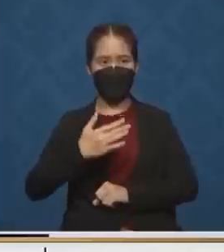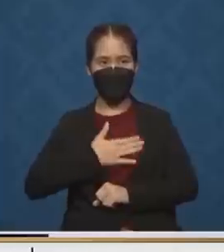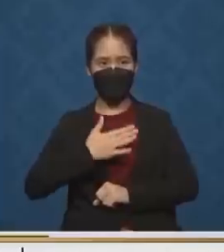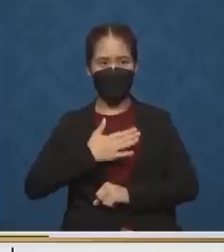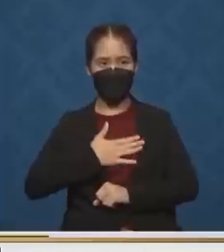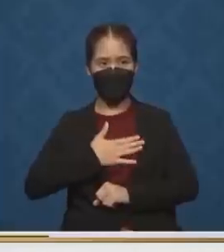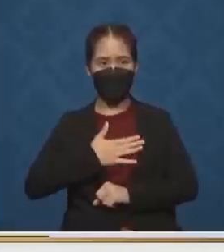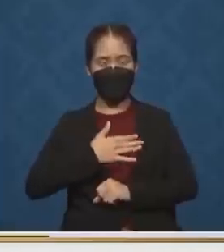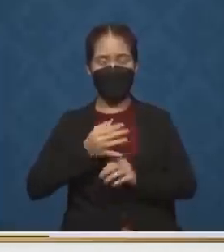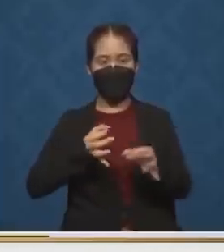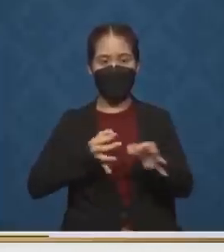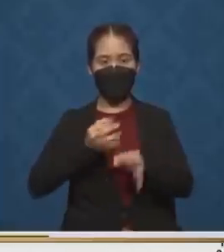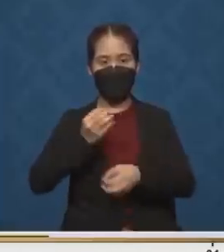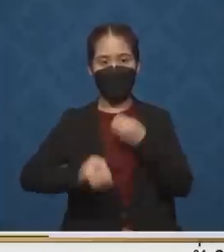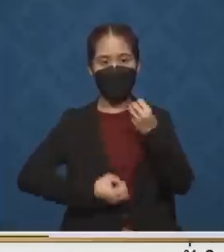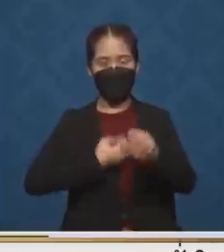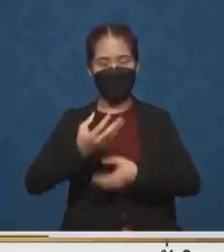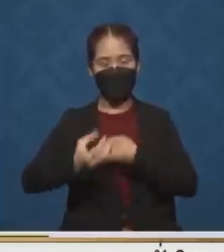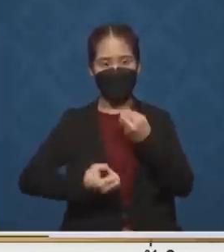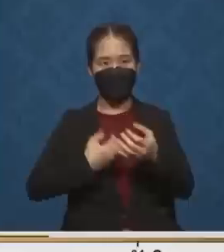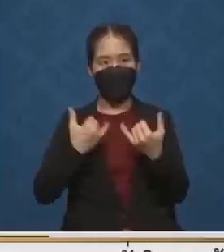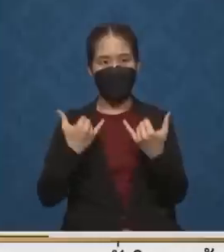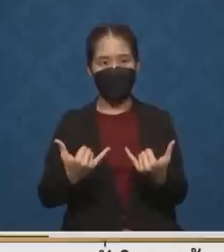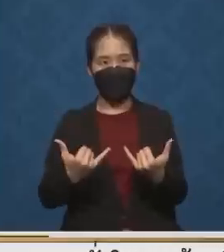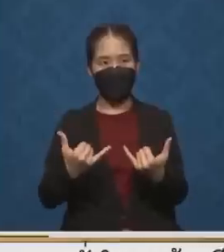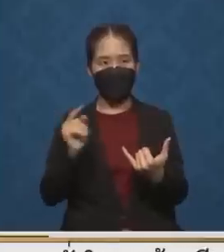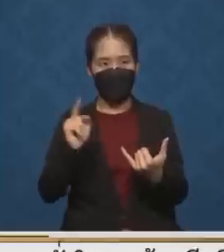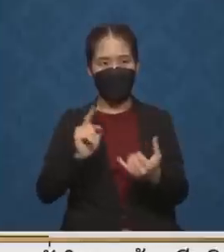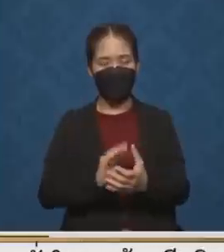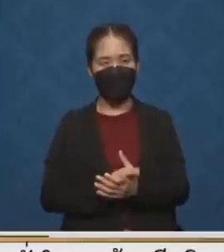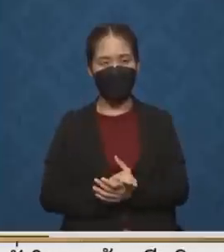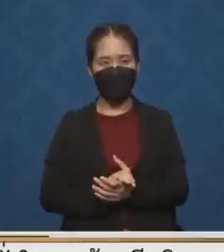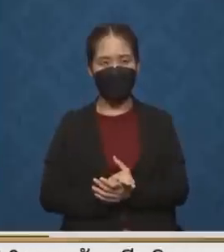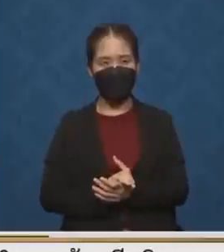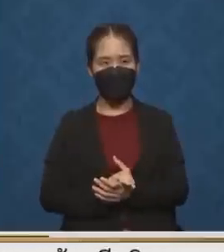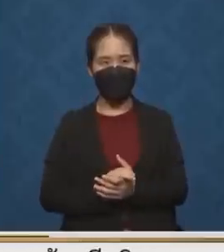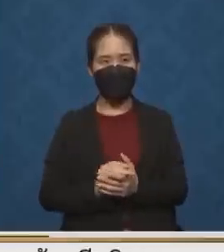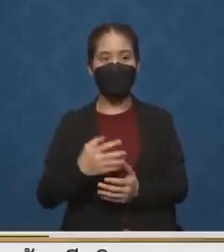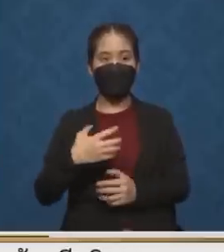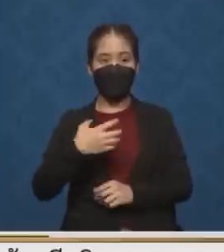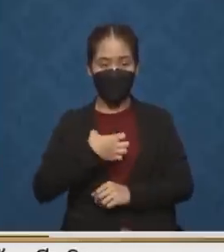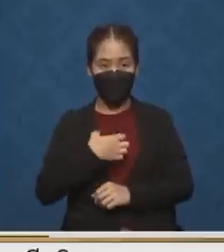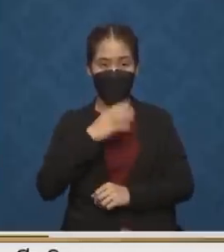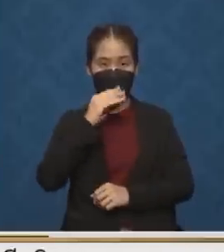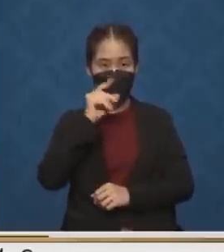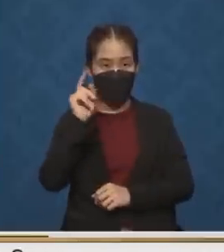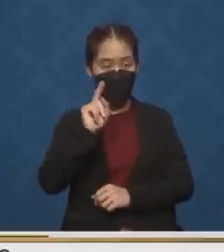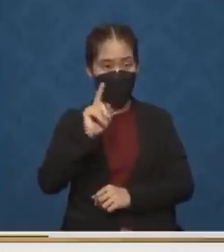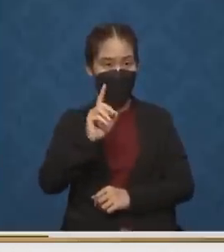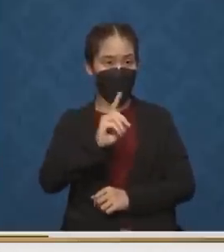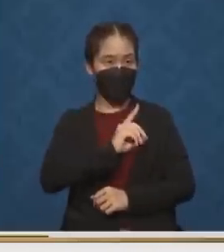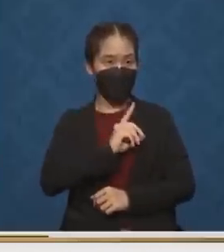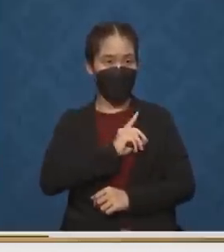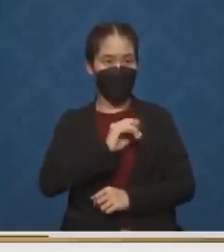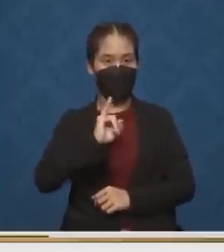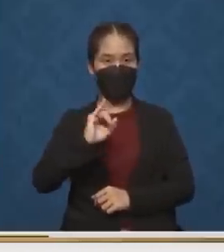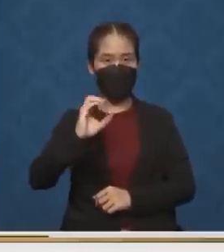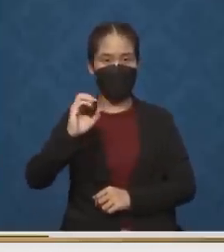การอิปรายไม่ไ้วางใจของผมนครั้งนี้จะเป็นการเปิดโปรงผปริบิการi.o.